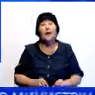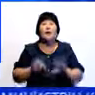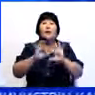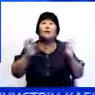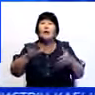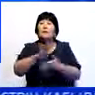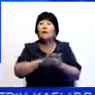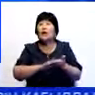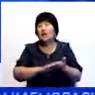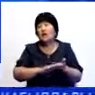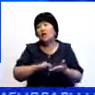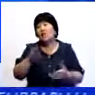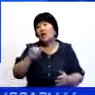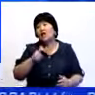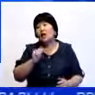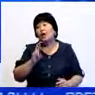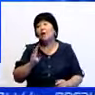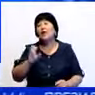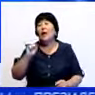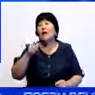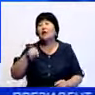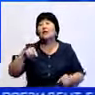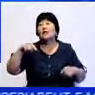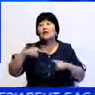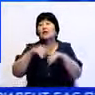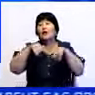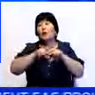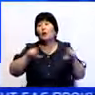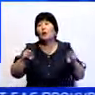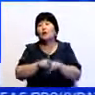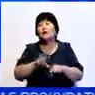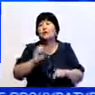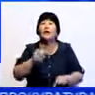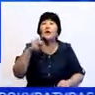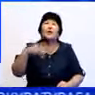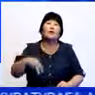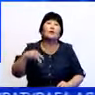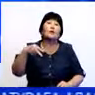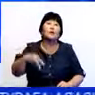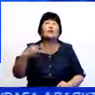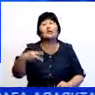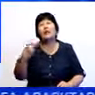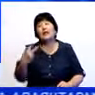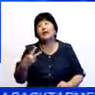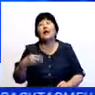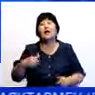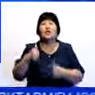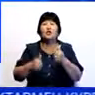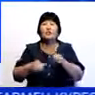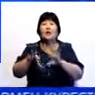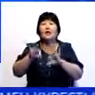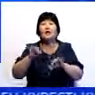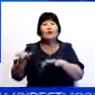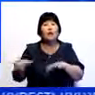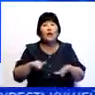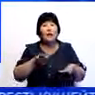Шығарылымды жалғастырамыз. Жаңақорған аграрлы техникалық колледжінде World Skills 2022 республикалық чемпионатының аймақтық іріктеу кезеңі